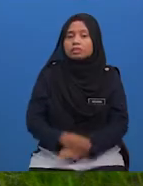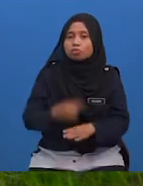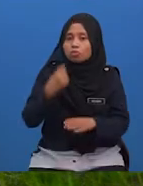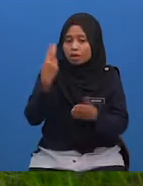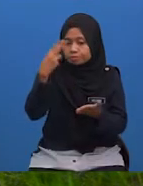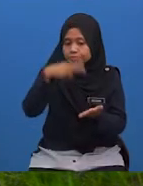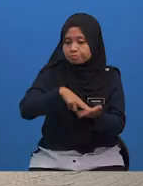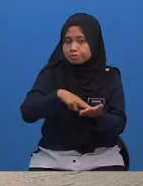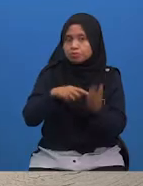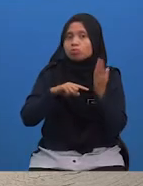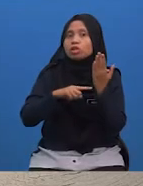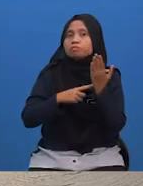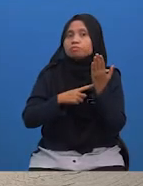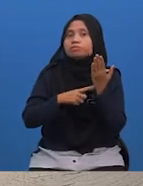semula.